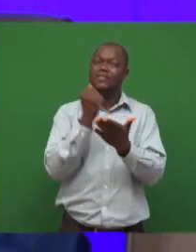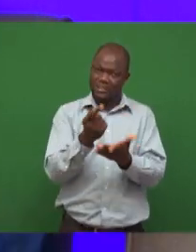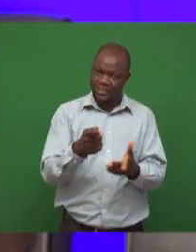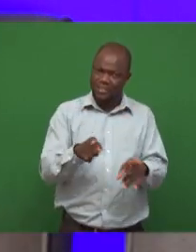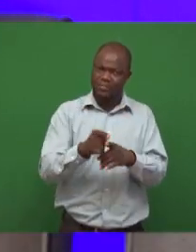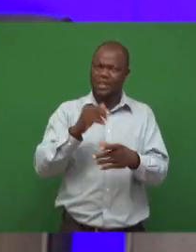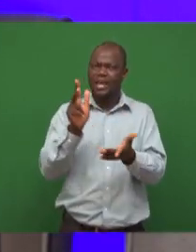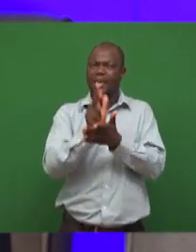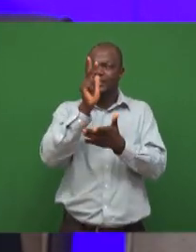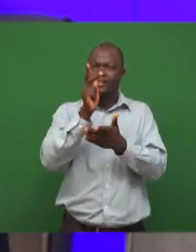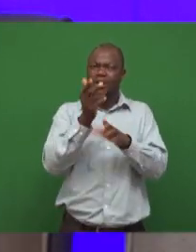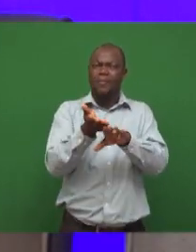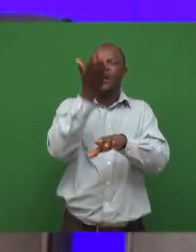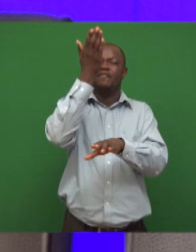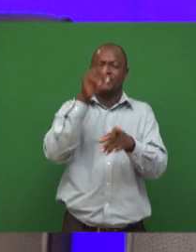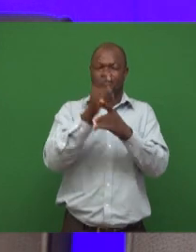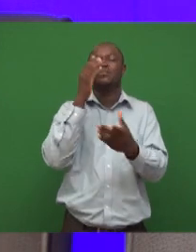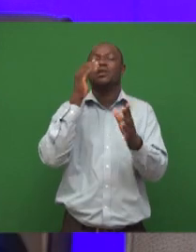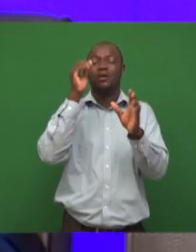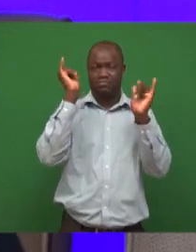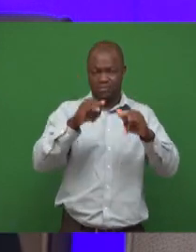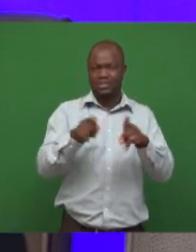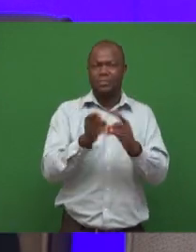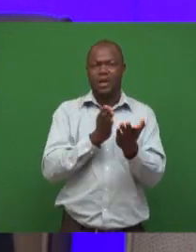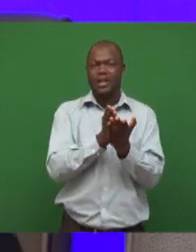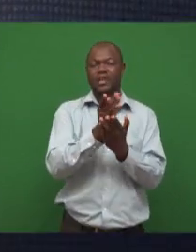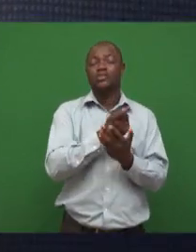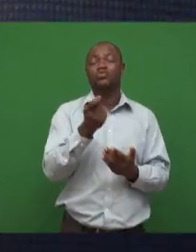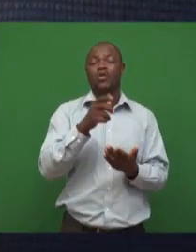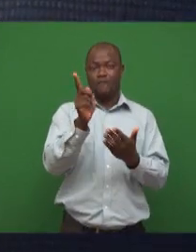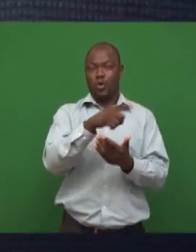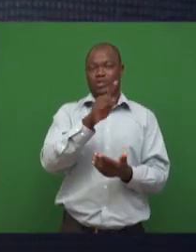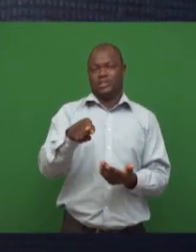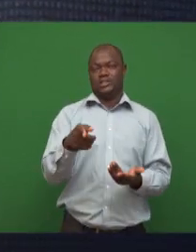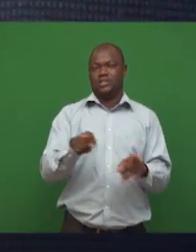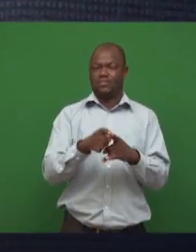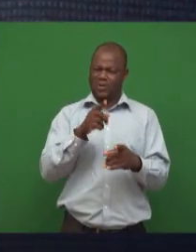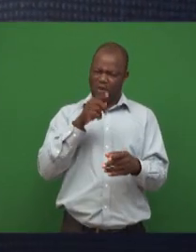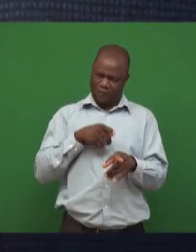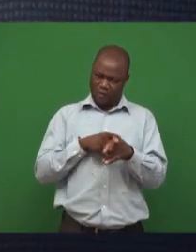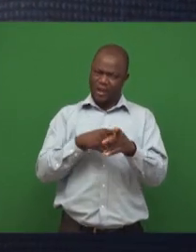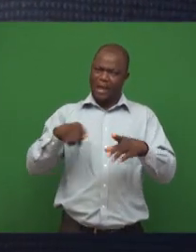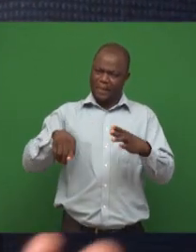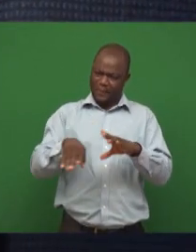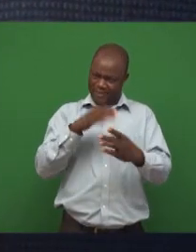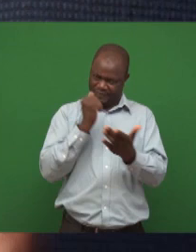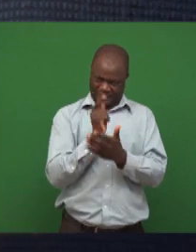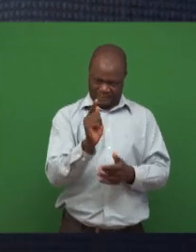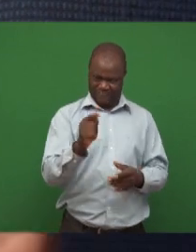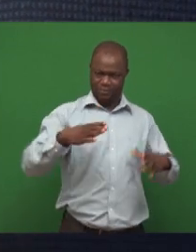18 anokwanisa kuvhota saka kodzero dzake dzese idzodzo dzinobva pamukuwana zita imomo